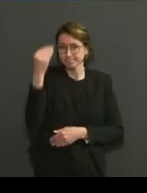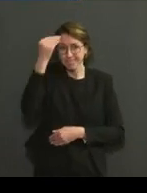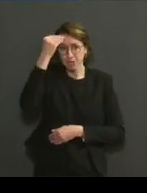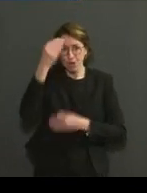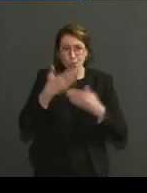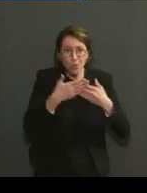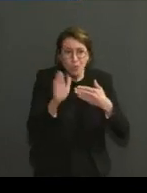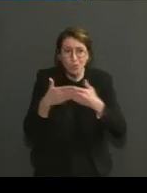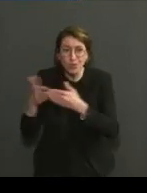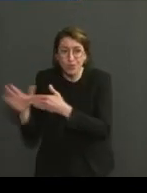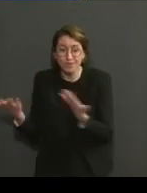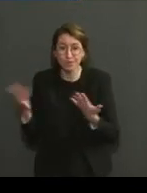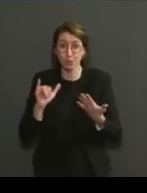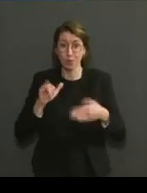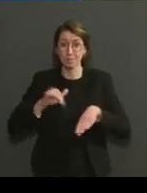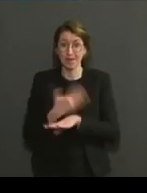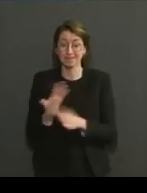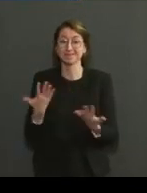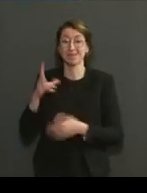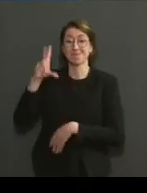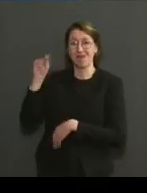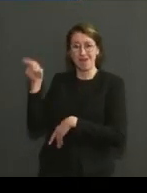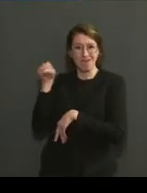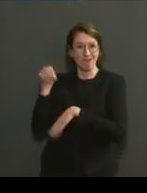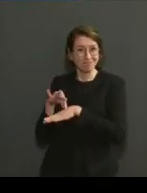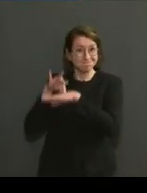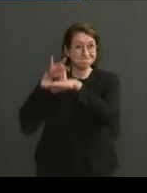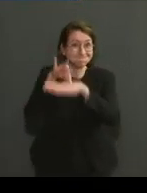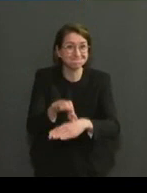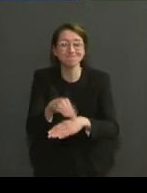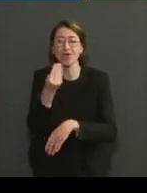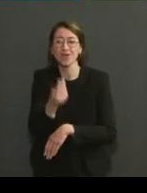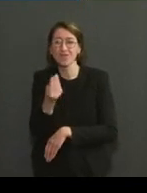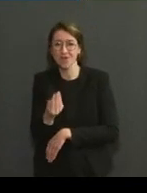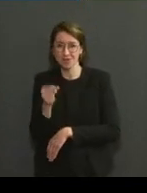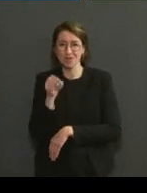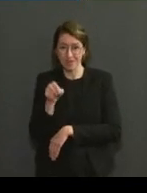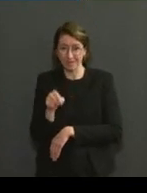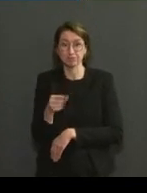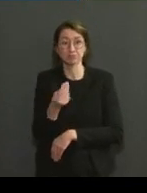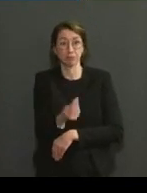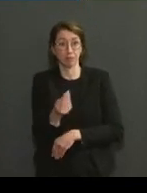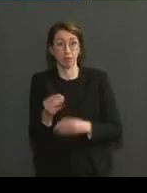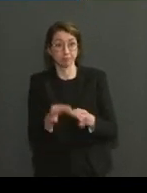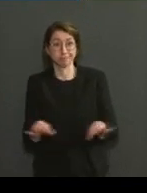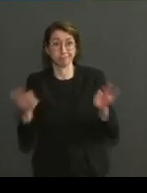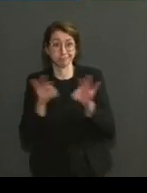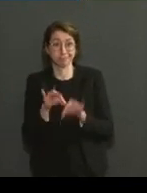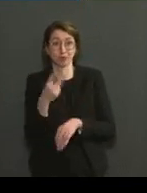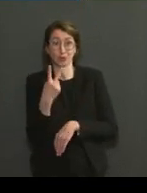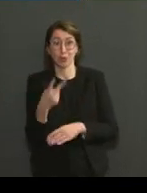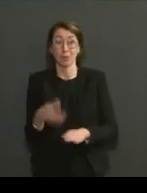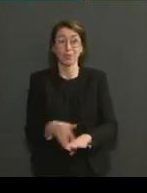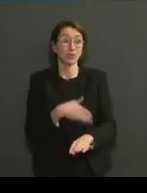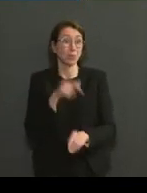retrouvée sur le chemin de l'école et à l'école. On sait que les enfants, c'est à peu près 2 millions de personnes dont une partie n'est pas rentrée tous les jours,